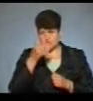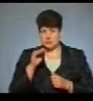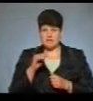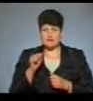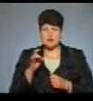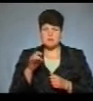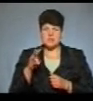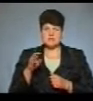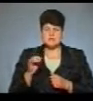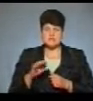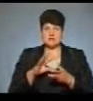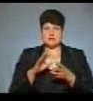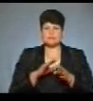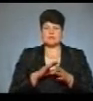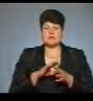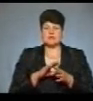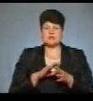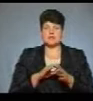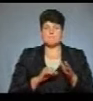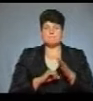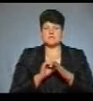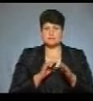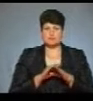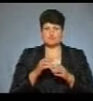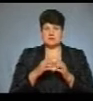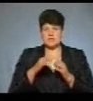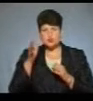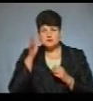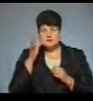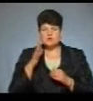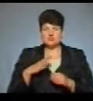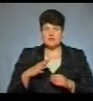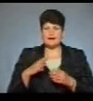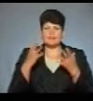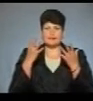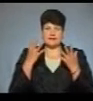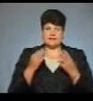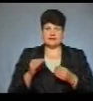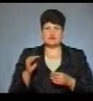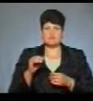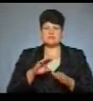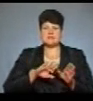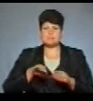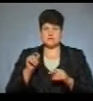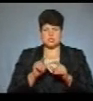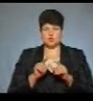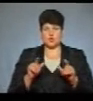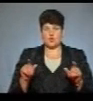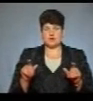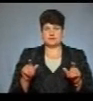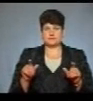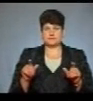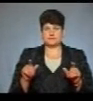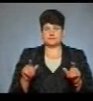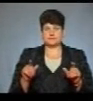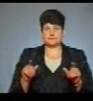базі повної середньої загальної освіти, тому чекаємо, мабуть, більшого попиту на денну фармацію після школи, тобто на базі повної середньої загальної